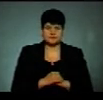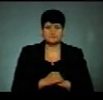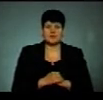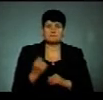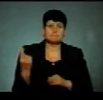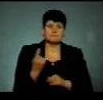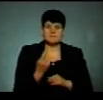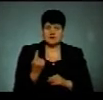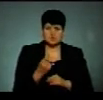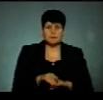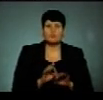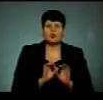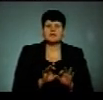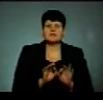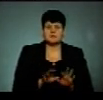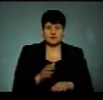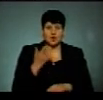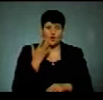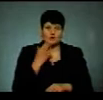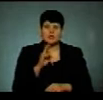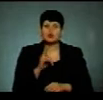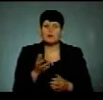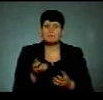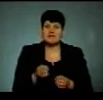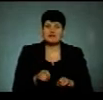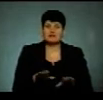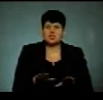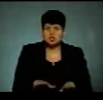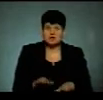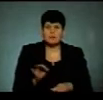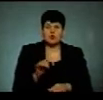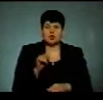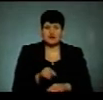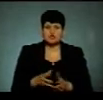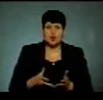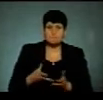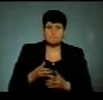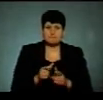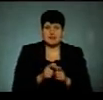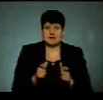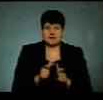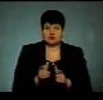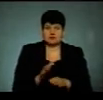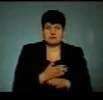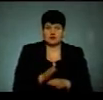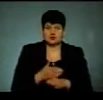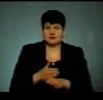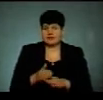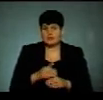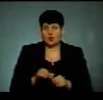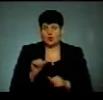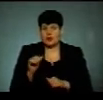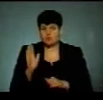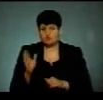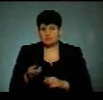перше за все, поясніть, коли і хто прийняв рішення про те, що платіжку за газ потрібно розподілити, і що окремо будемо